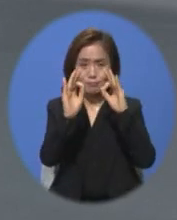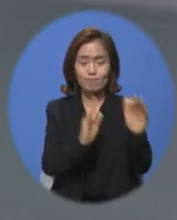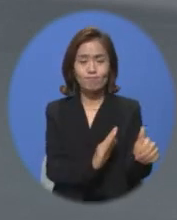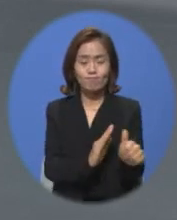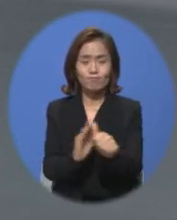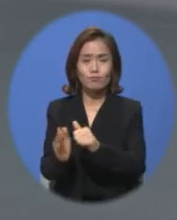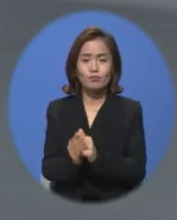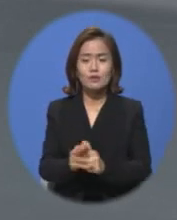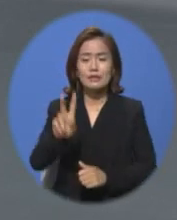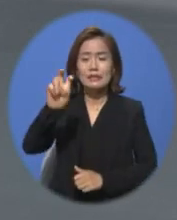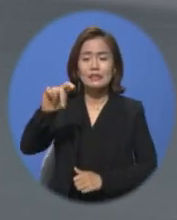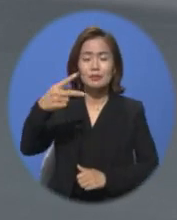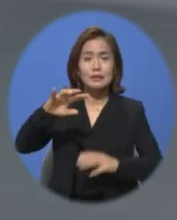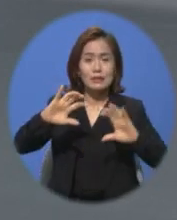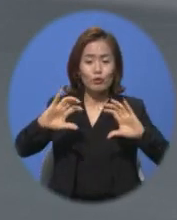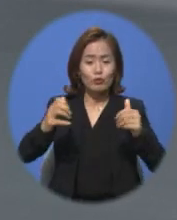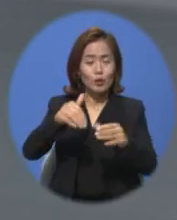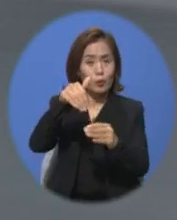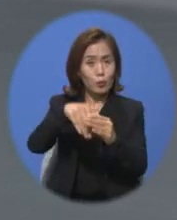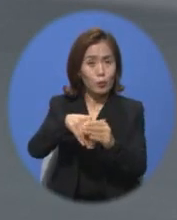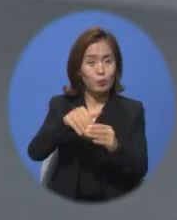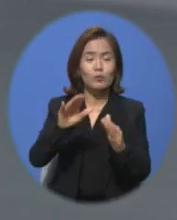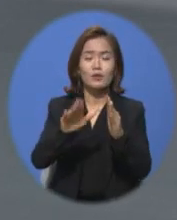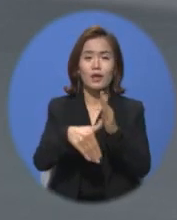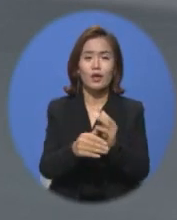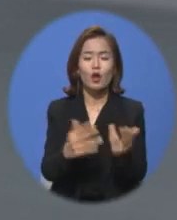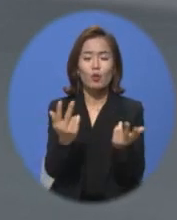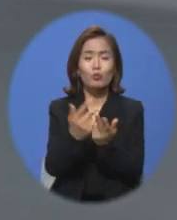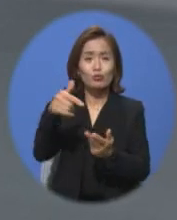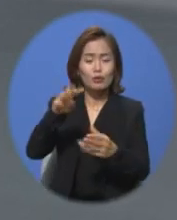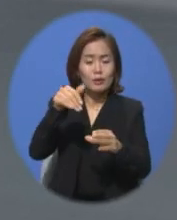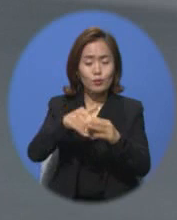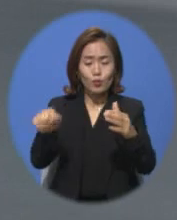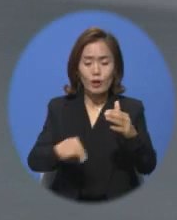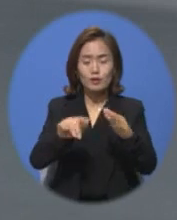.제 21대국회의원을선출하는이번총선에서